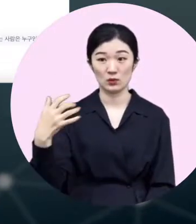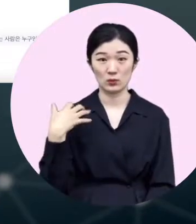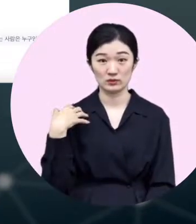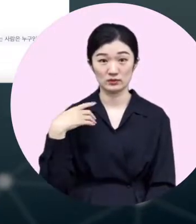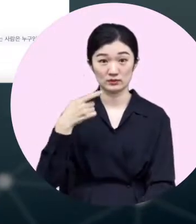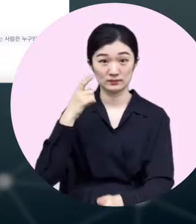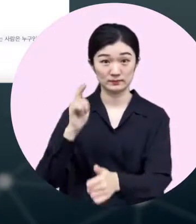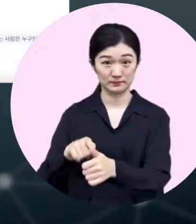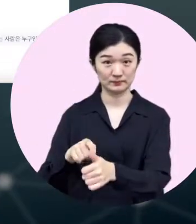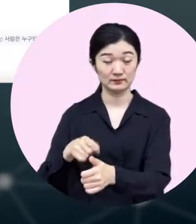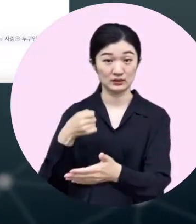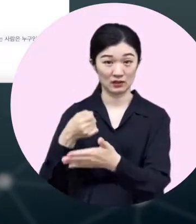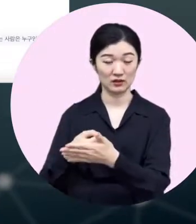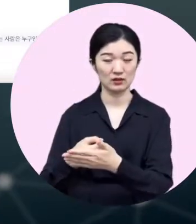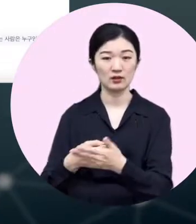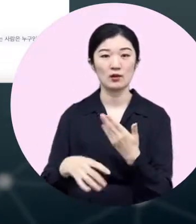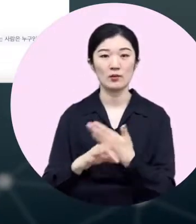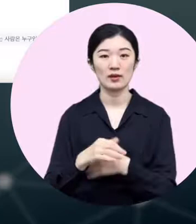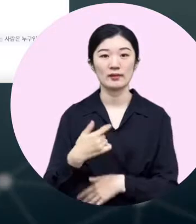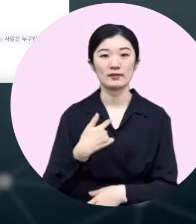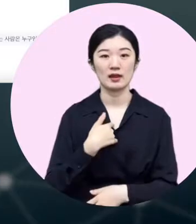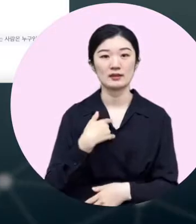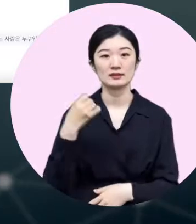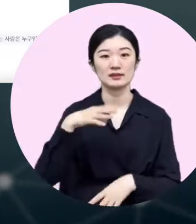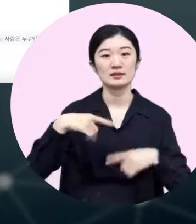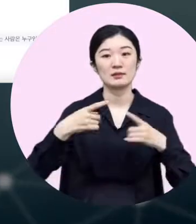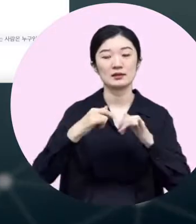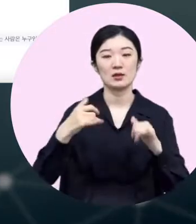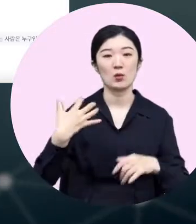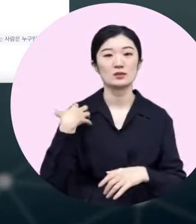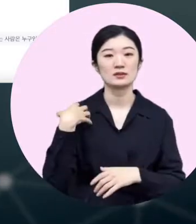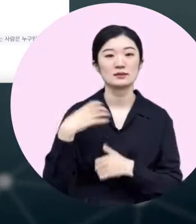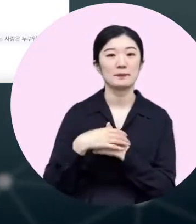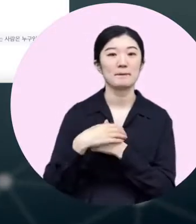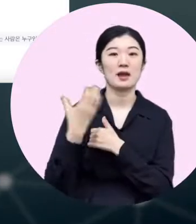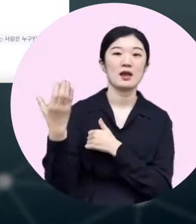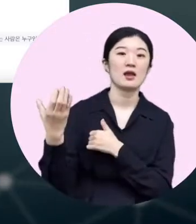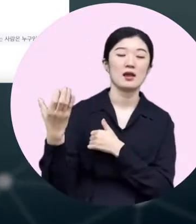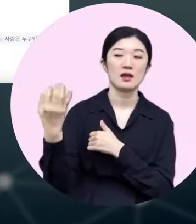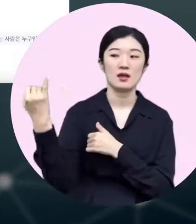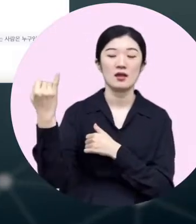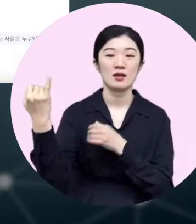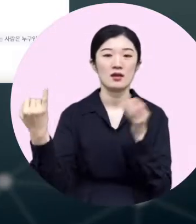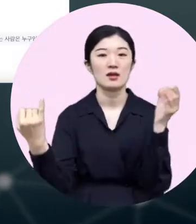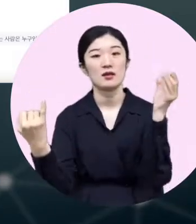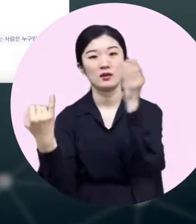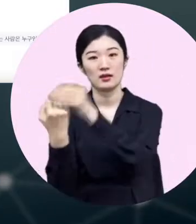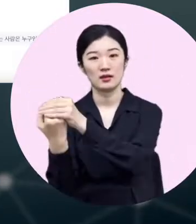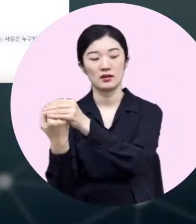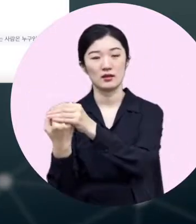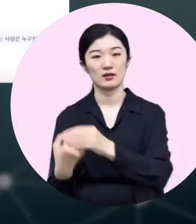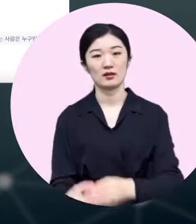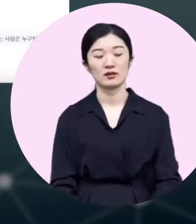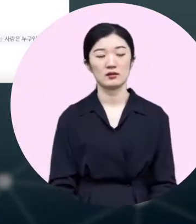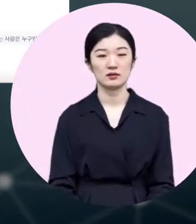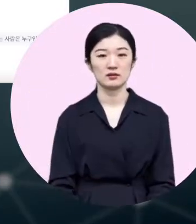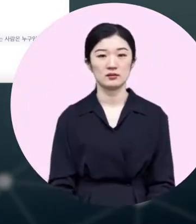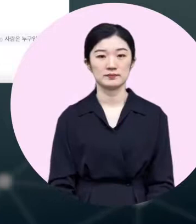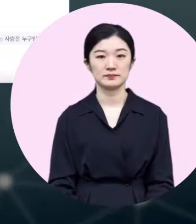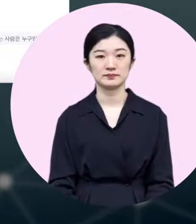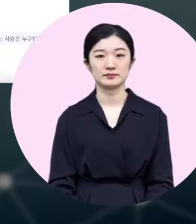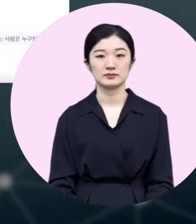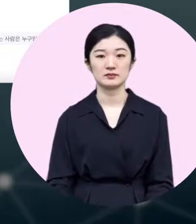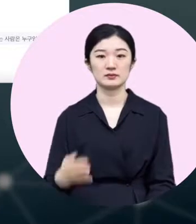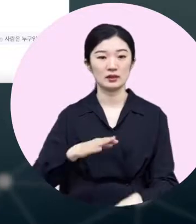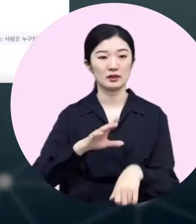호스트 변경하면 이제 저는 일반 참가자가 된 거고 이제 이효리한테 호스트가 넘어간 거예요. 근데 이제 나중에 이제